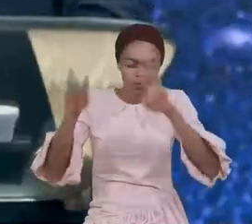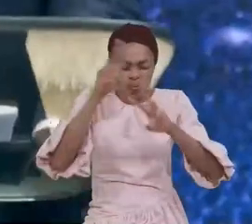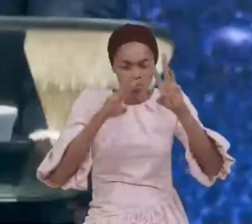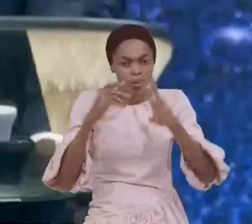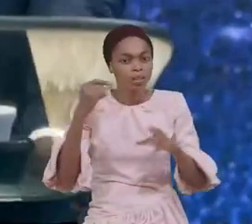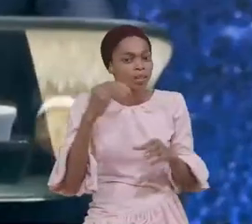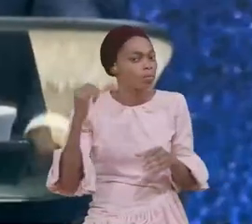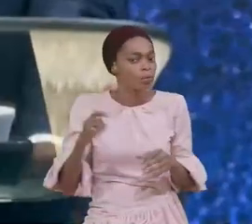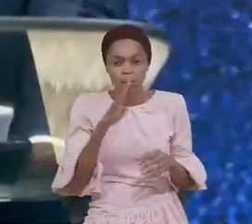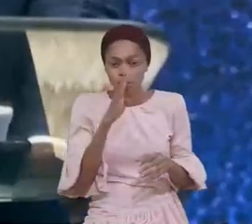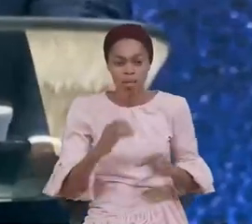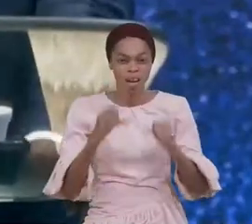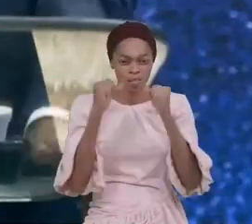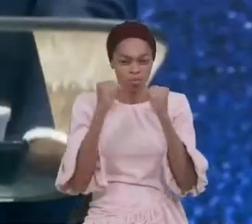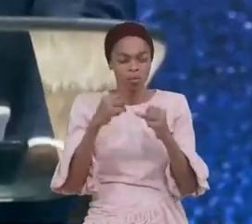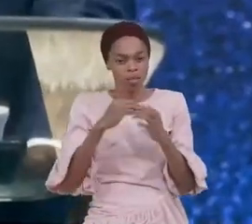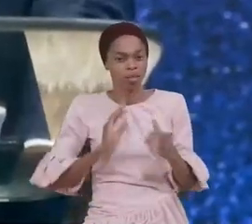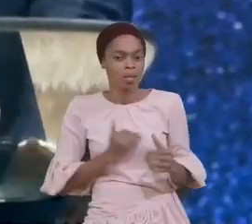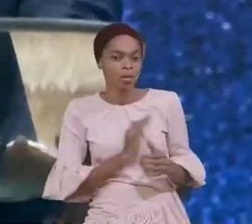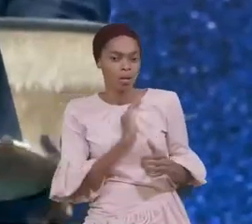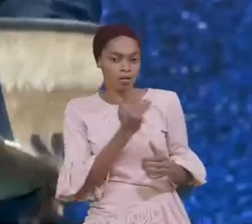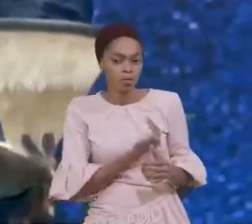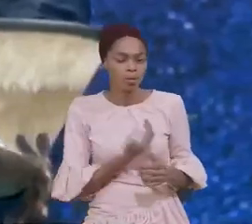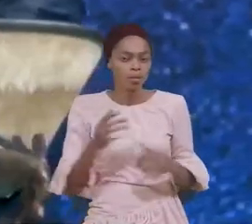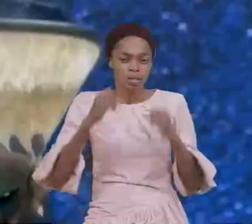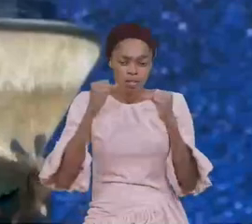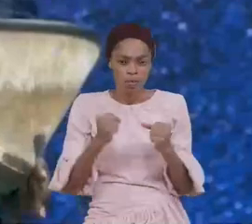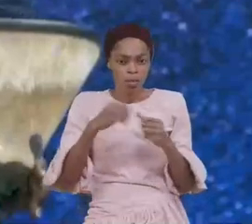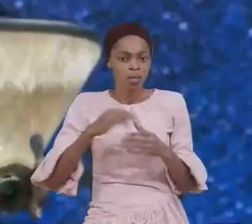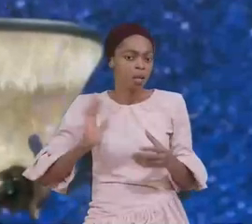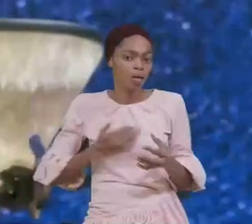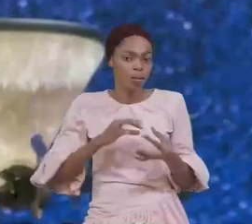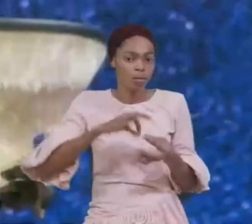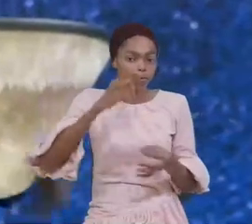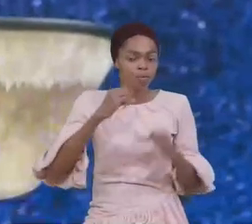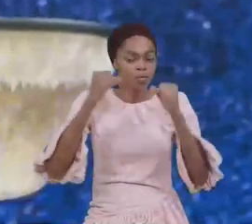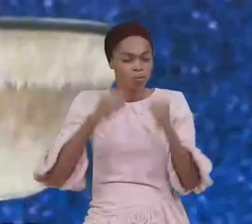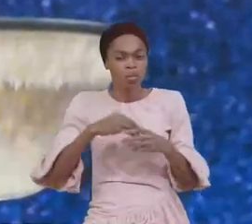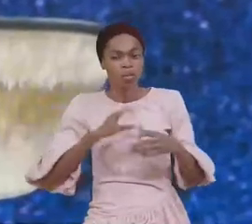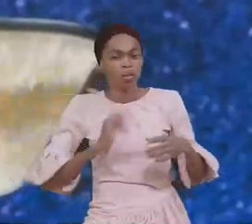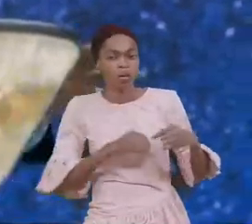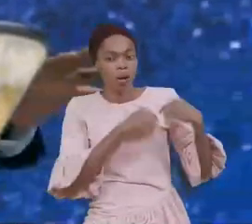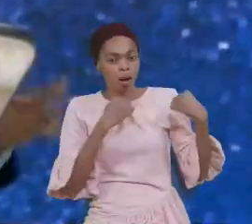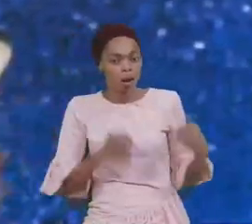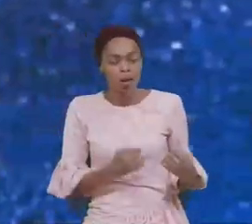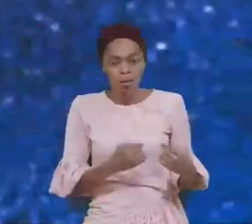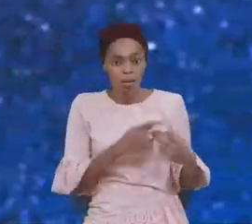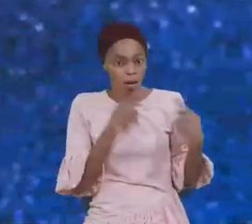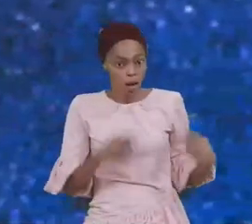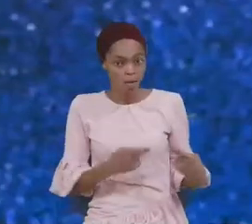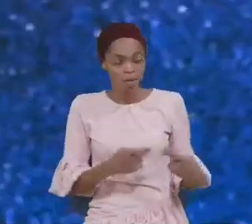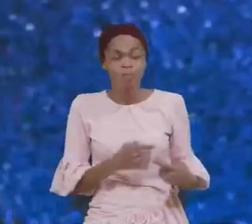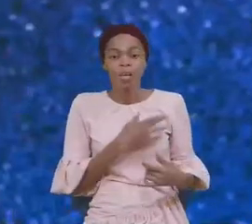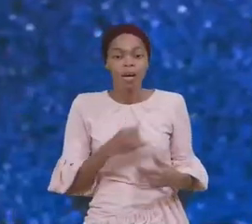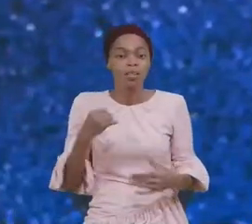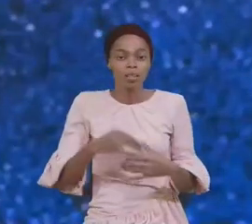s'épouvantent, des gens qui sont anxieux. Il faut la force dans notre âme, dans notre esprit, la force